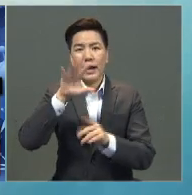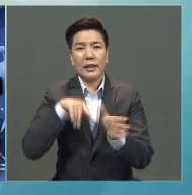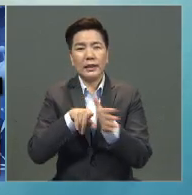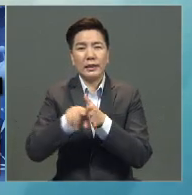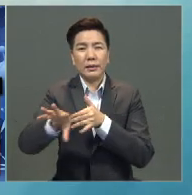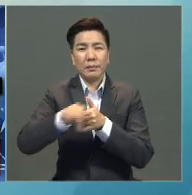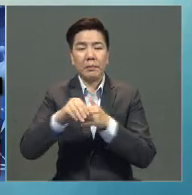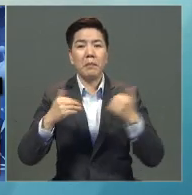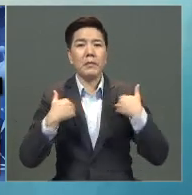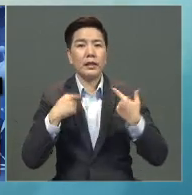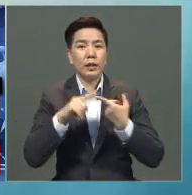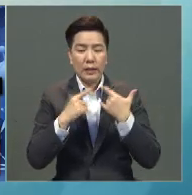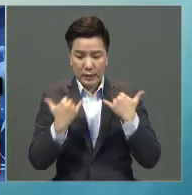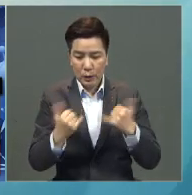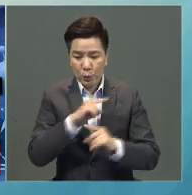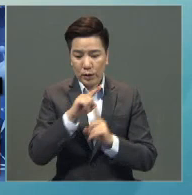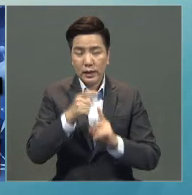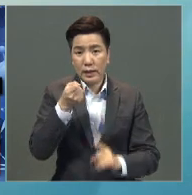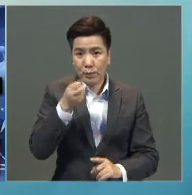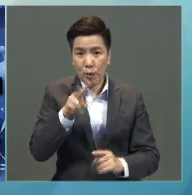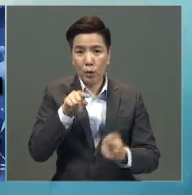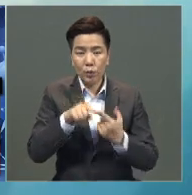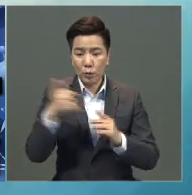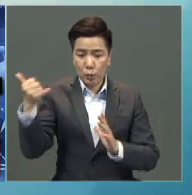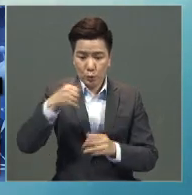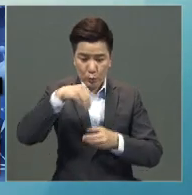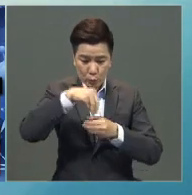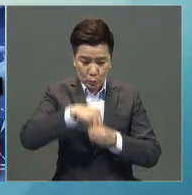สิงหาคมพบว่ามีเชื้อซึ่งเป็น Day 12หรือวันที่ 12